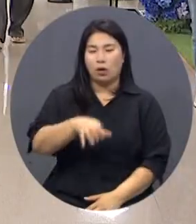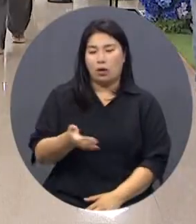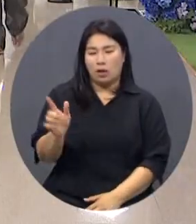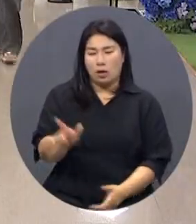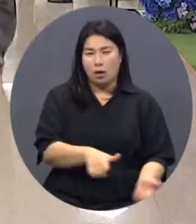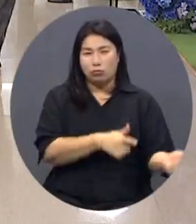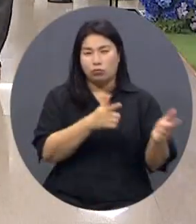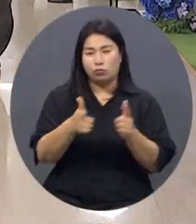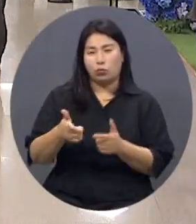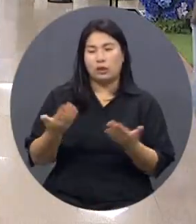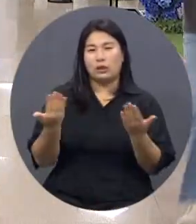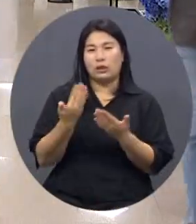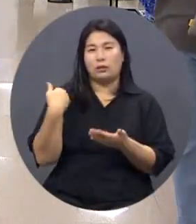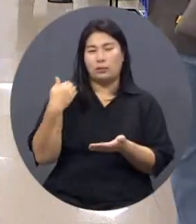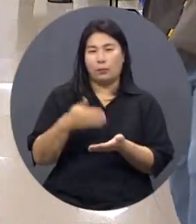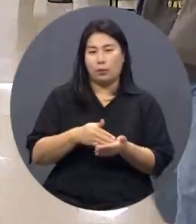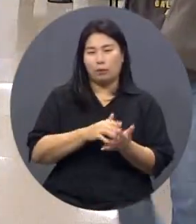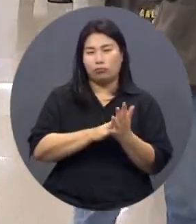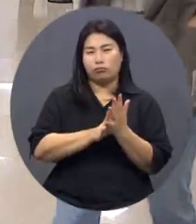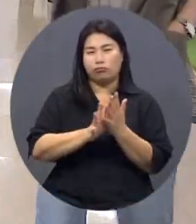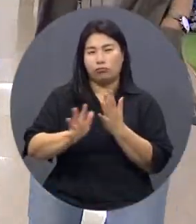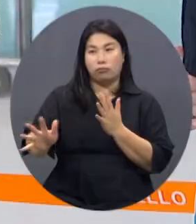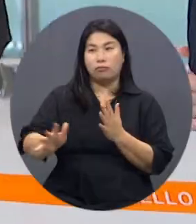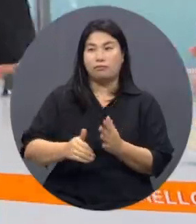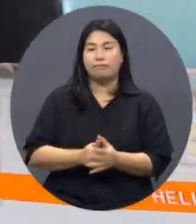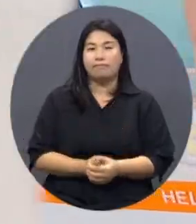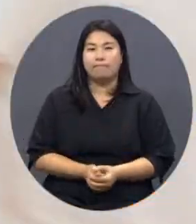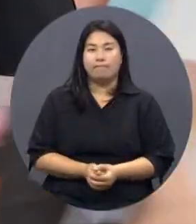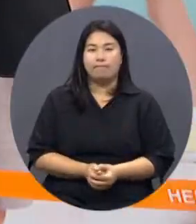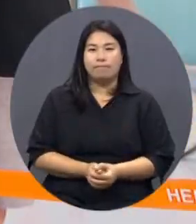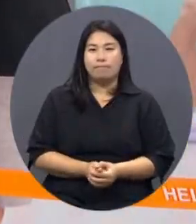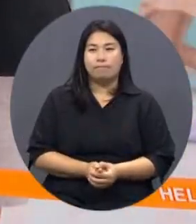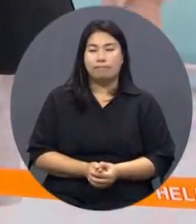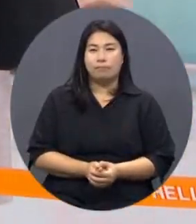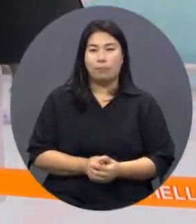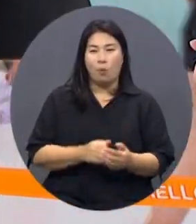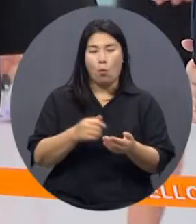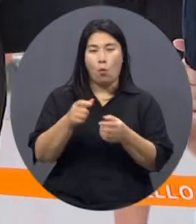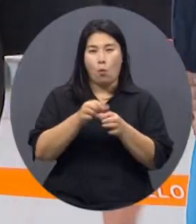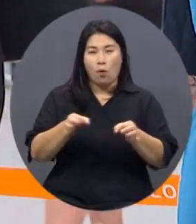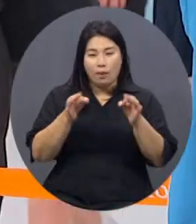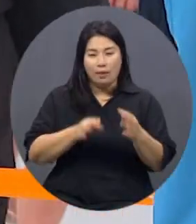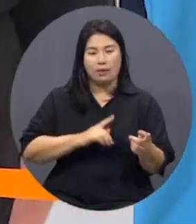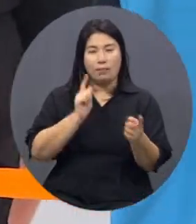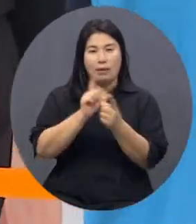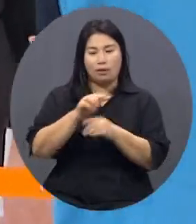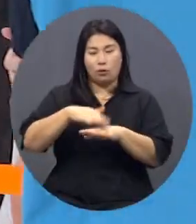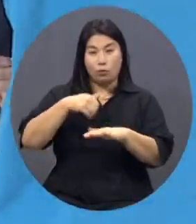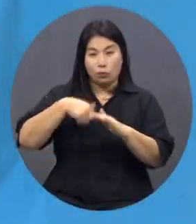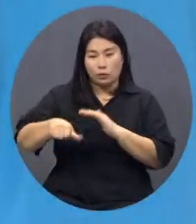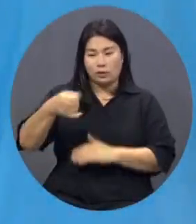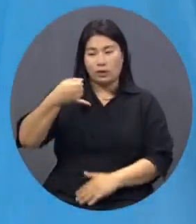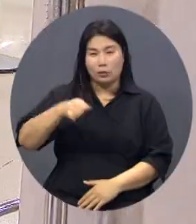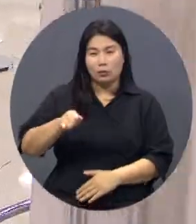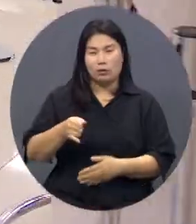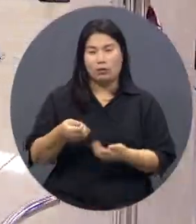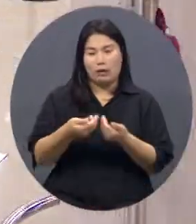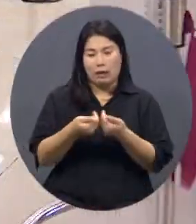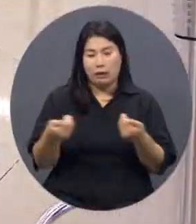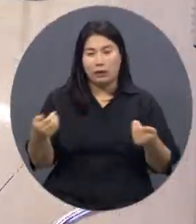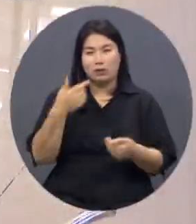종일 일터로 돌아가는 귀가 행렬이 이어졌습니다. 모처럼 만난 손자, 손녀를 보내야 하는 할아버지,